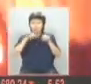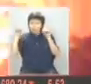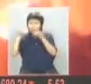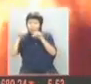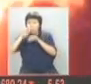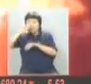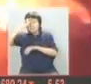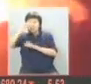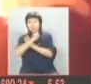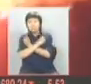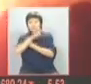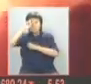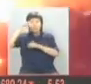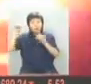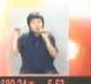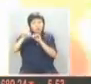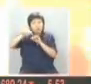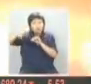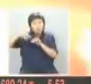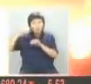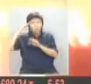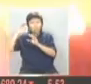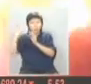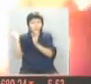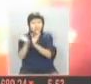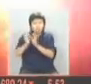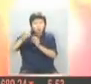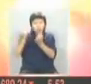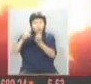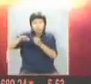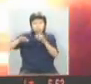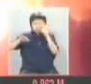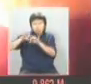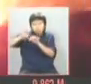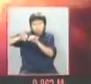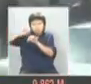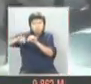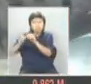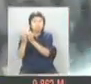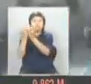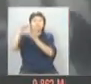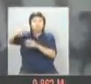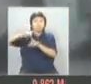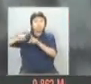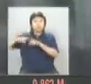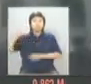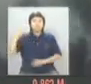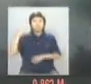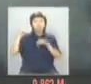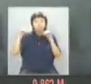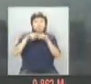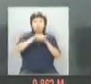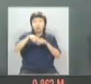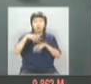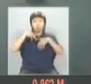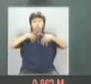และสถานิตำรวจส่วเมืองเบงกาซี่ที่ตกอยู่ภายใต้การควบคุของฝายเขับไ่แล้วปชาชได้พากันฉลองใช้ชนะด้